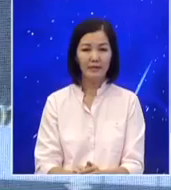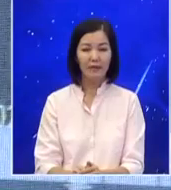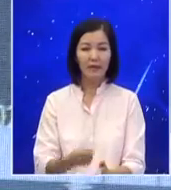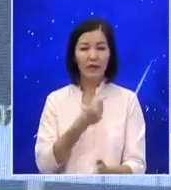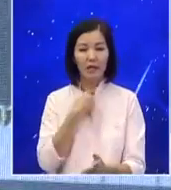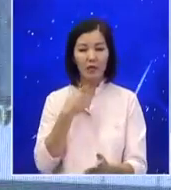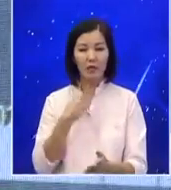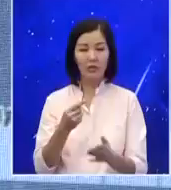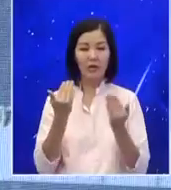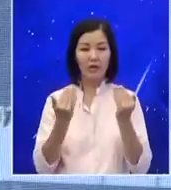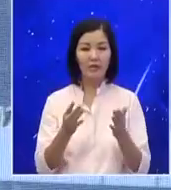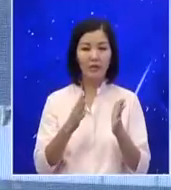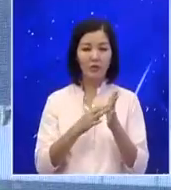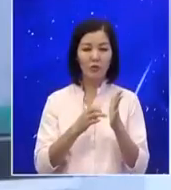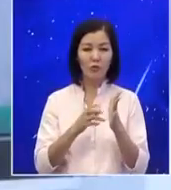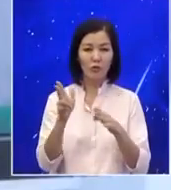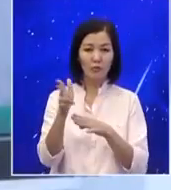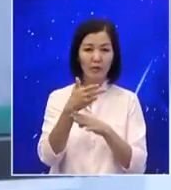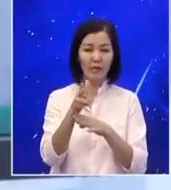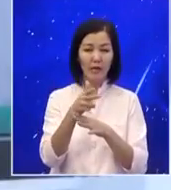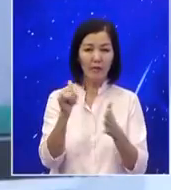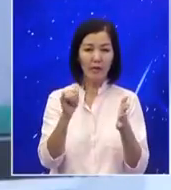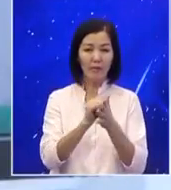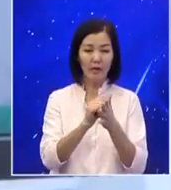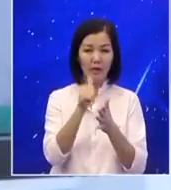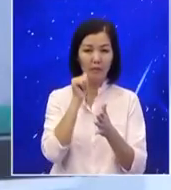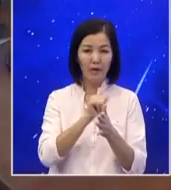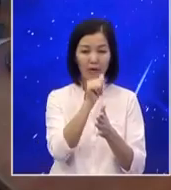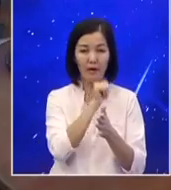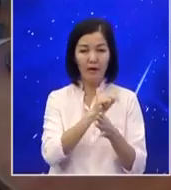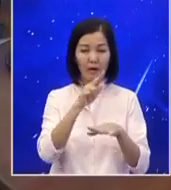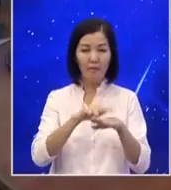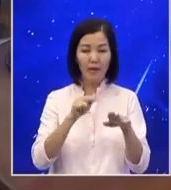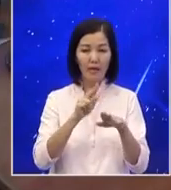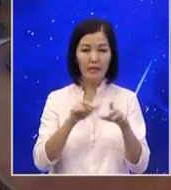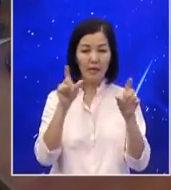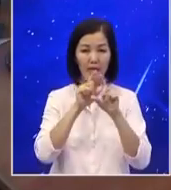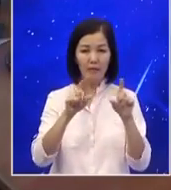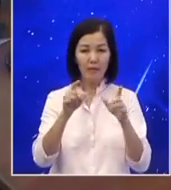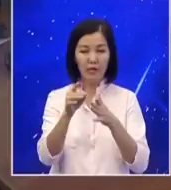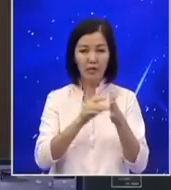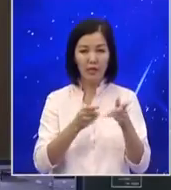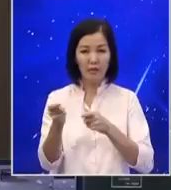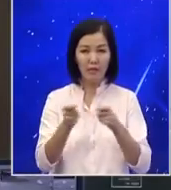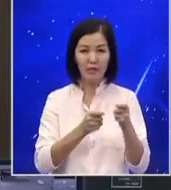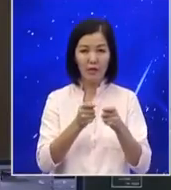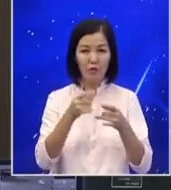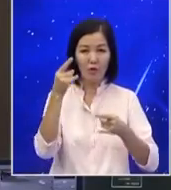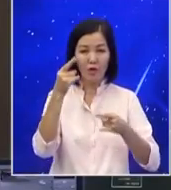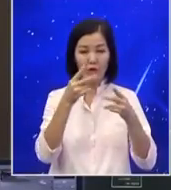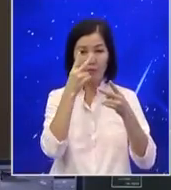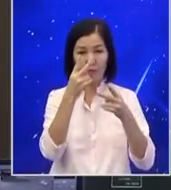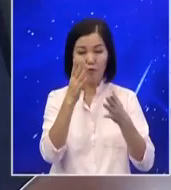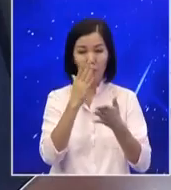Талдықорғанда қазір 900-ге жуық бейне бақылау камерасы бар. Оның барлығын полиция департаменті ғимаратындағы жедел басқару орталығында мамандар